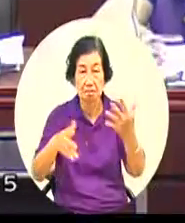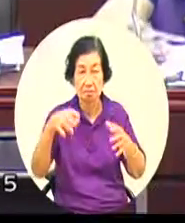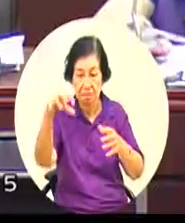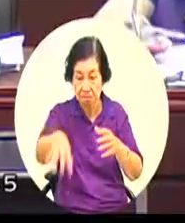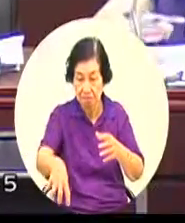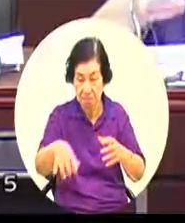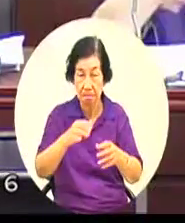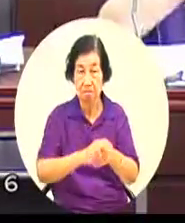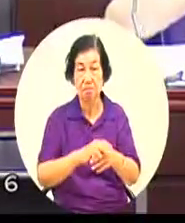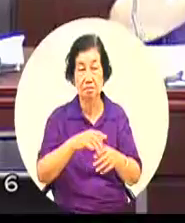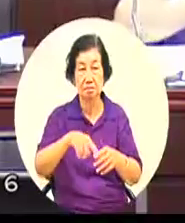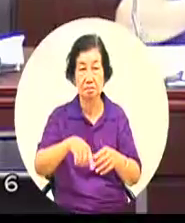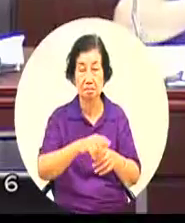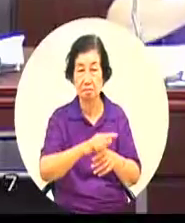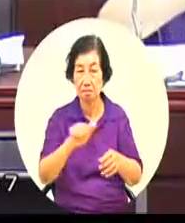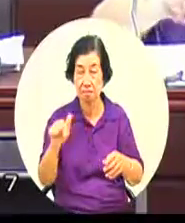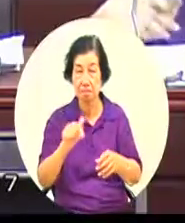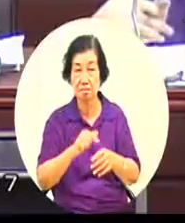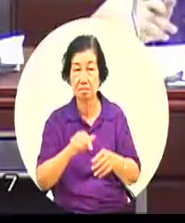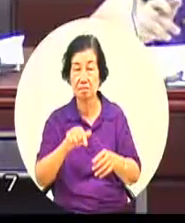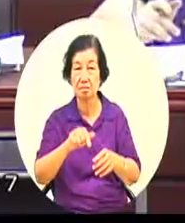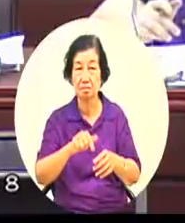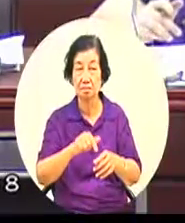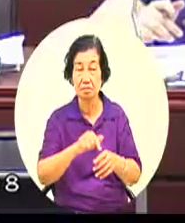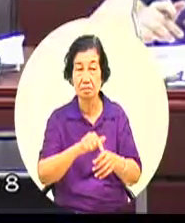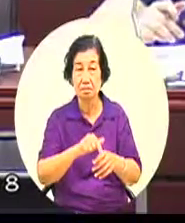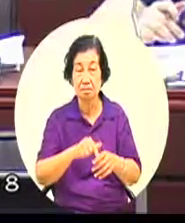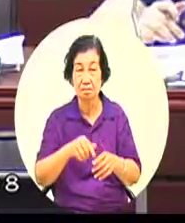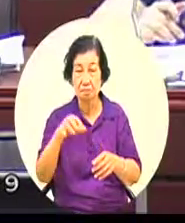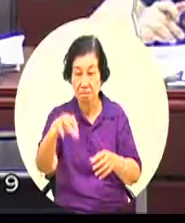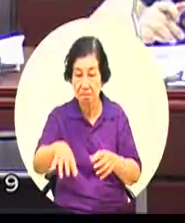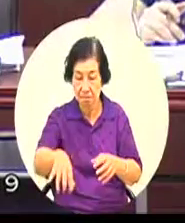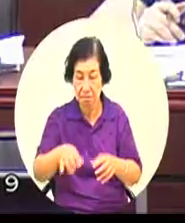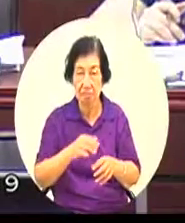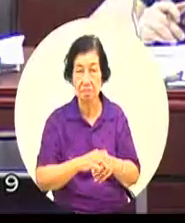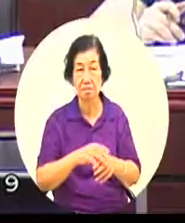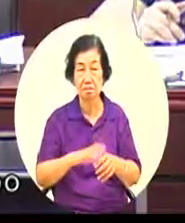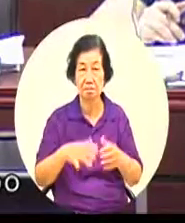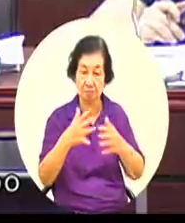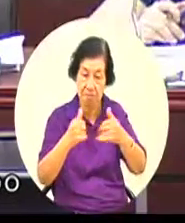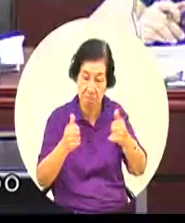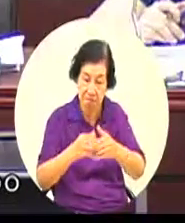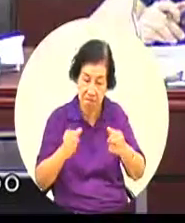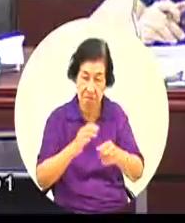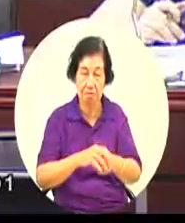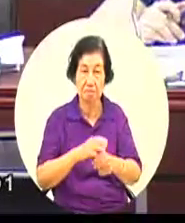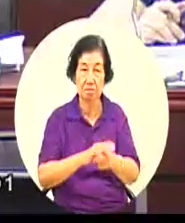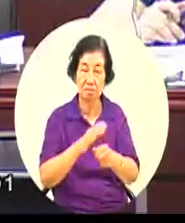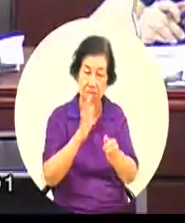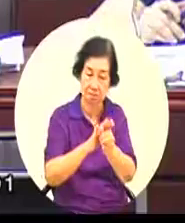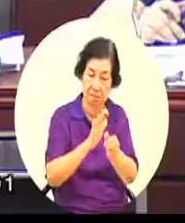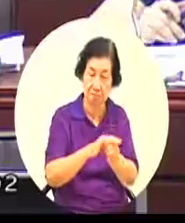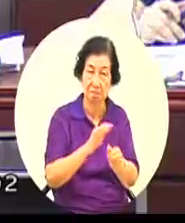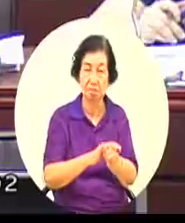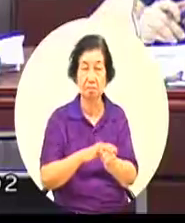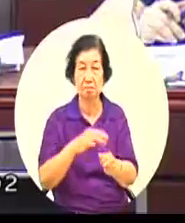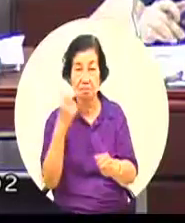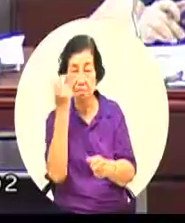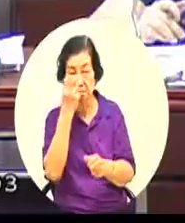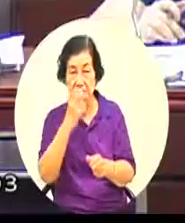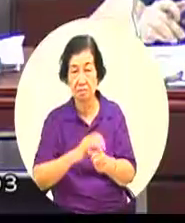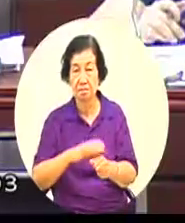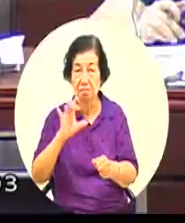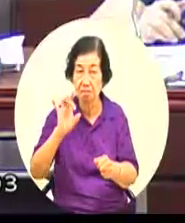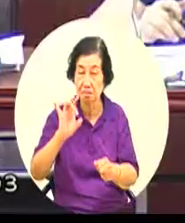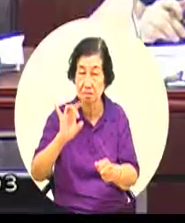里的学生。所以学生因为有这种可能性的，就会进到尿液筛选，然后尿液筛选确定他已经有服这个